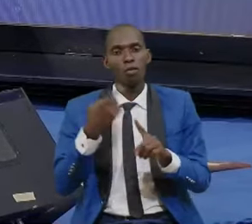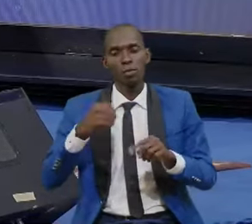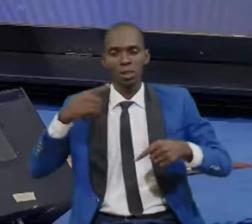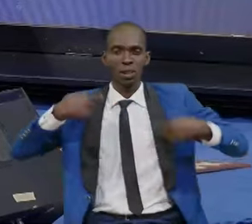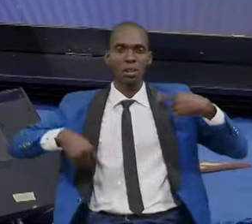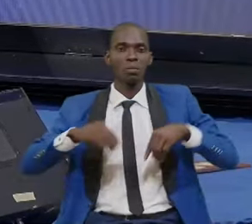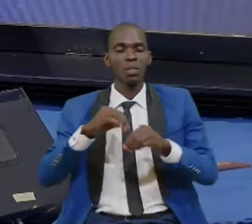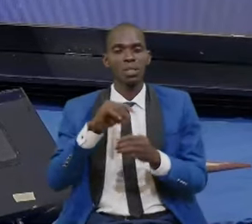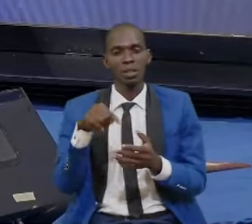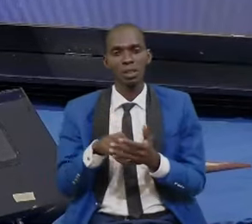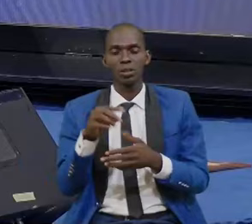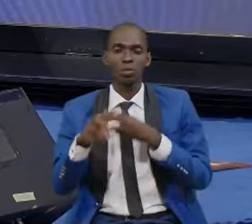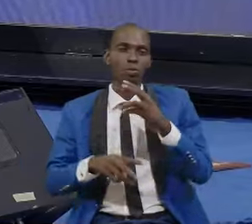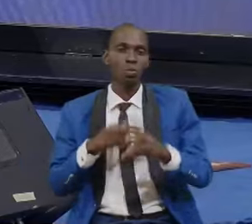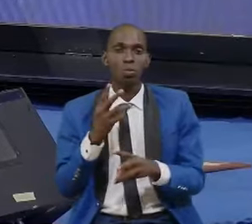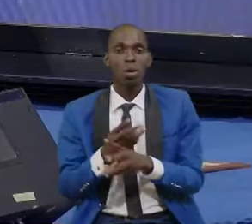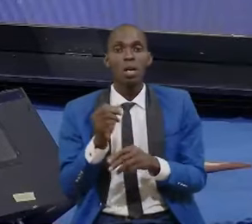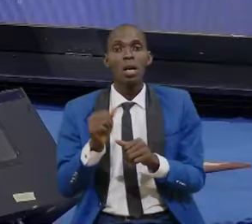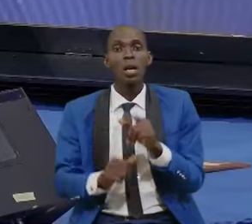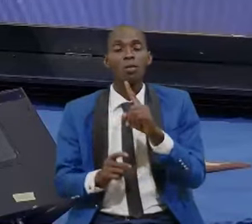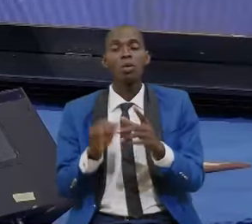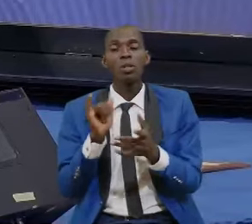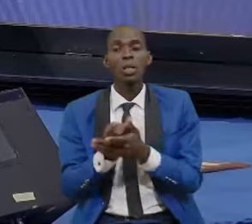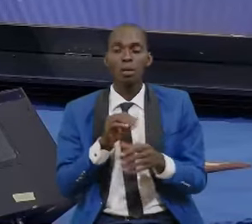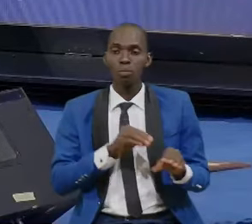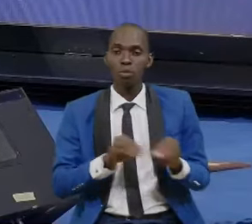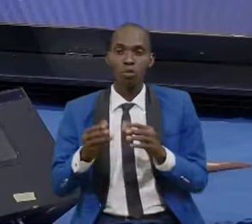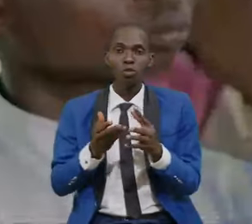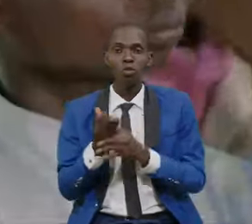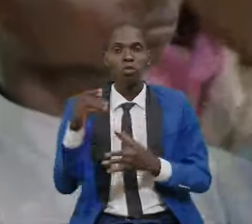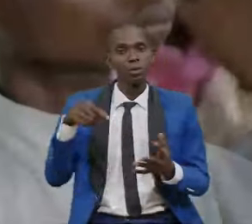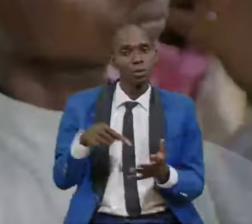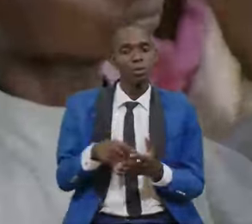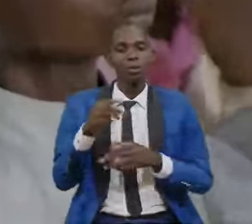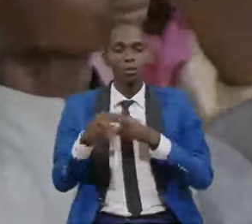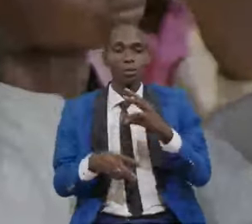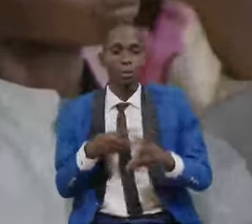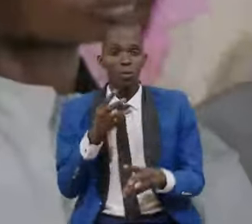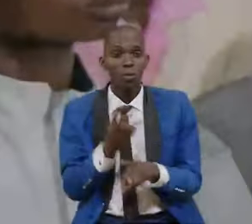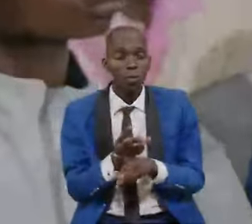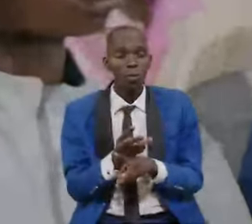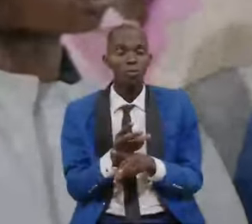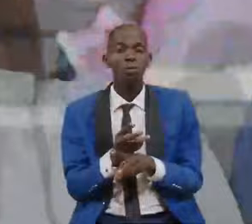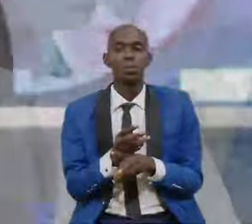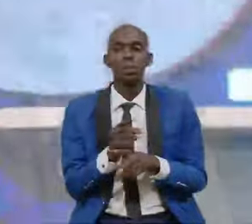ce monde. Quiconque passe par ce monde, à moins que tu ne découvres le secret